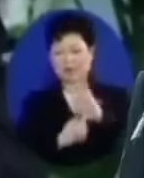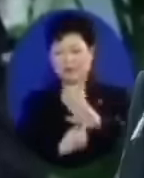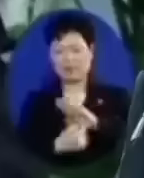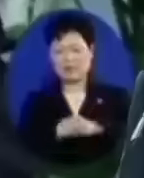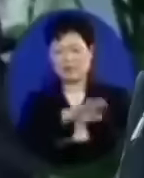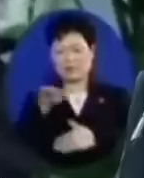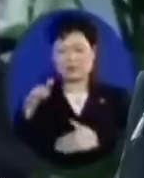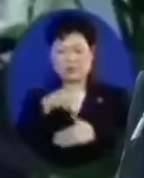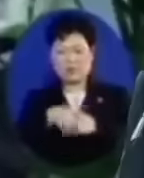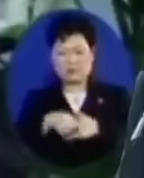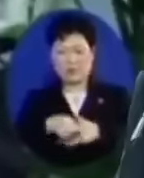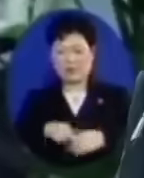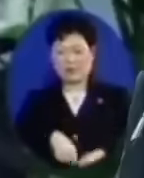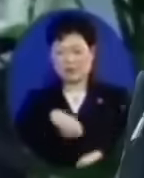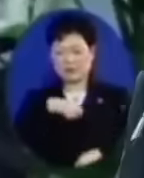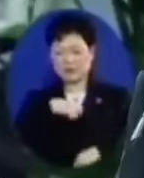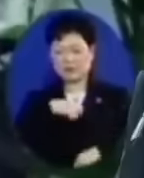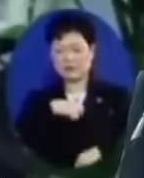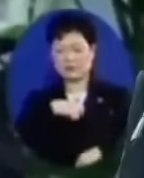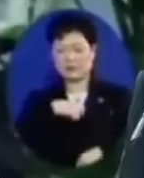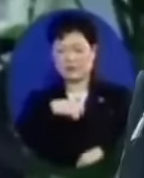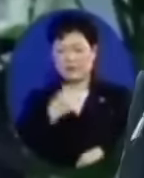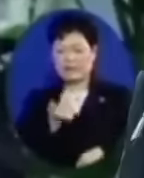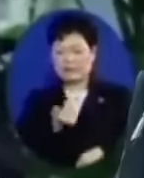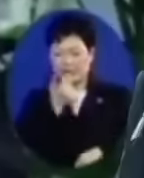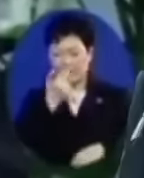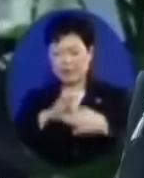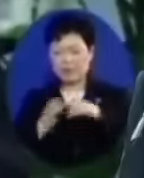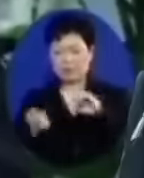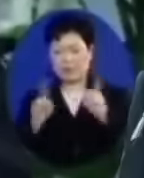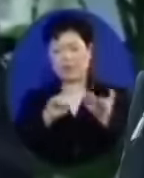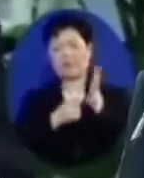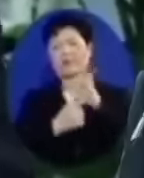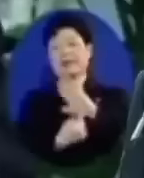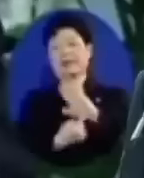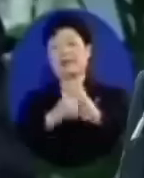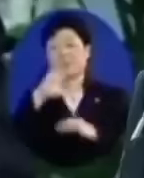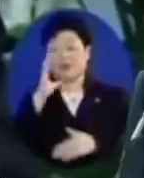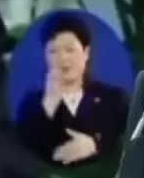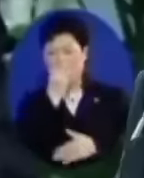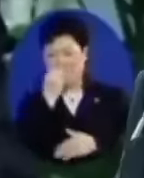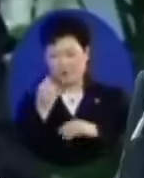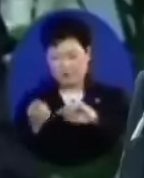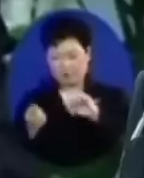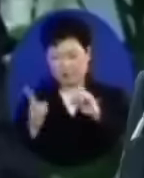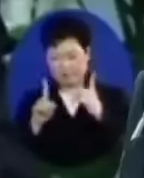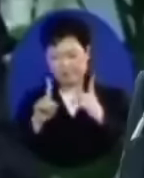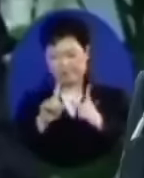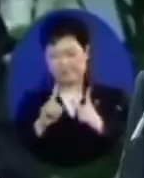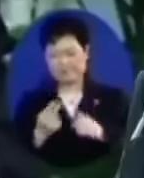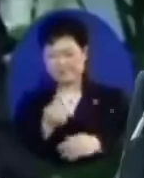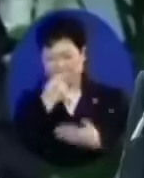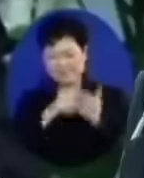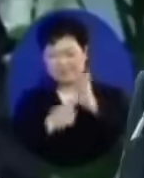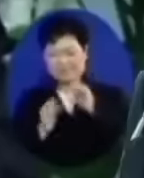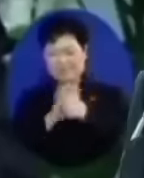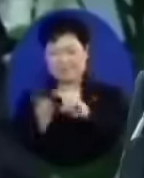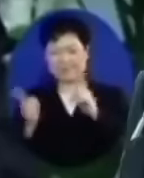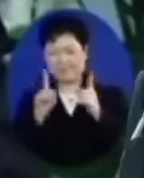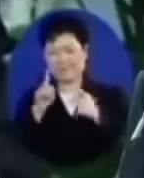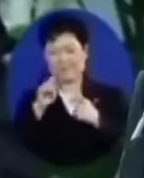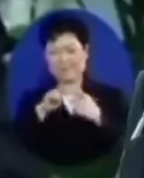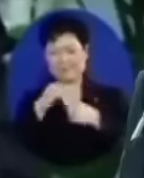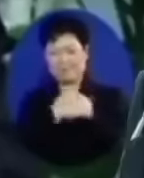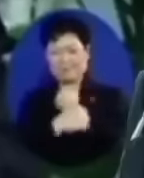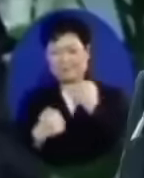몸에 의로운 생명의 부활로 나타나고 거룩한 부활의 생명으로 나타나고 치료와 건강의 부활의